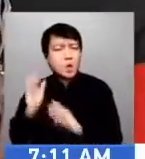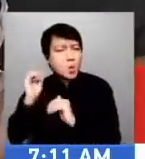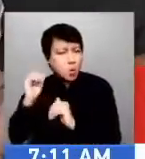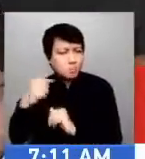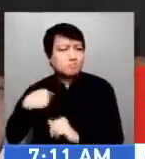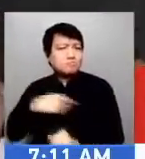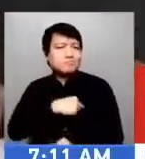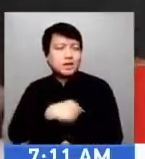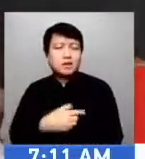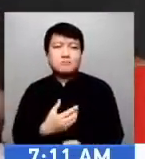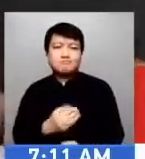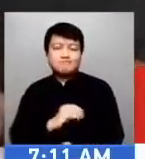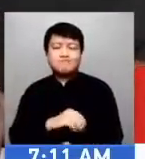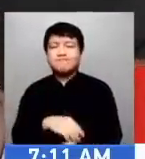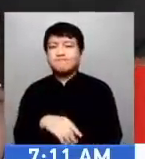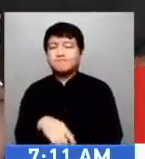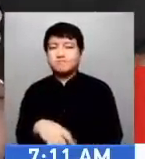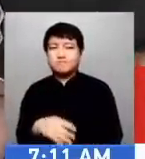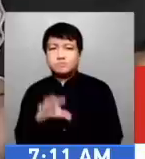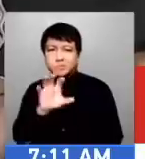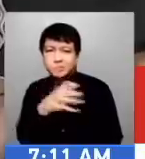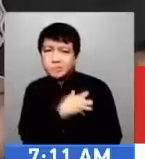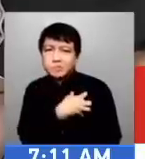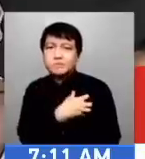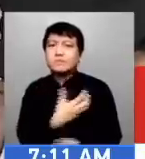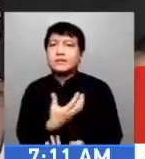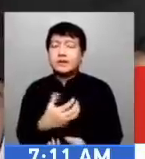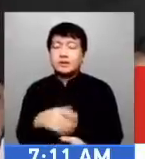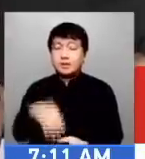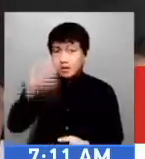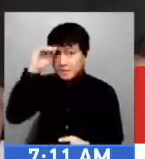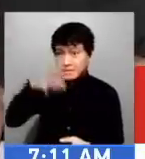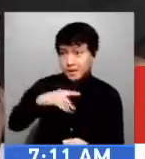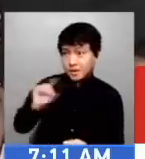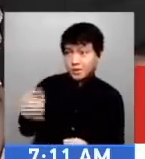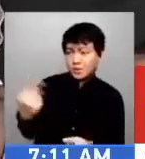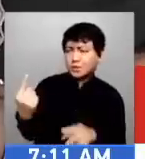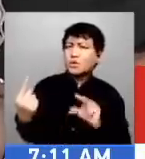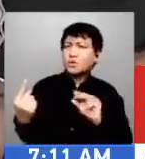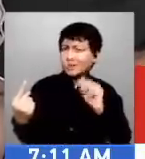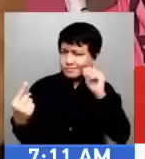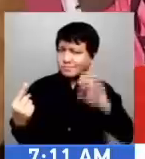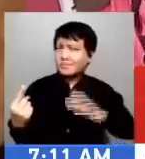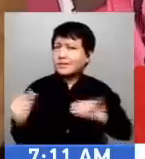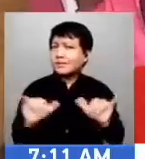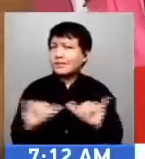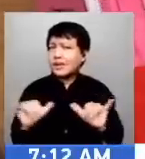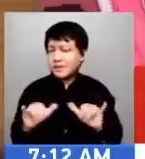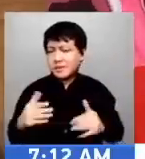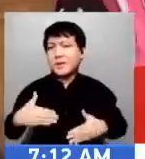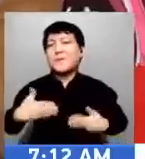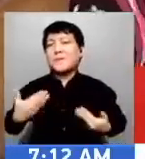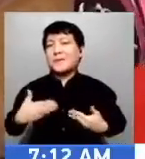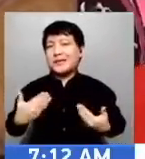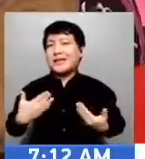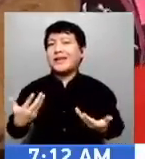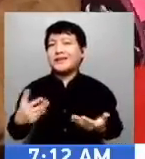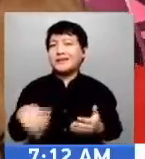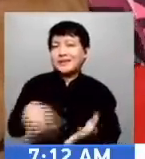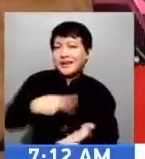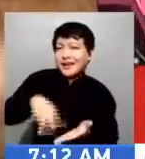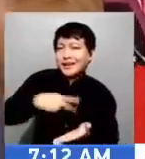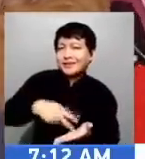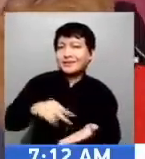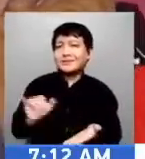hindi mga kababaihan, hindi lang kalalakihan. Saka maging masaya kami lahat sa pagdating ng sumba. Dreams namin, syempre, iganang